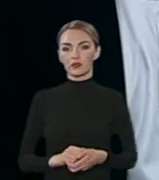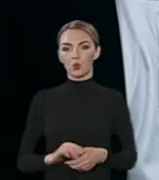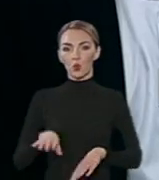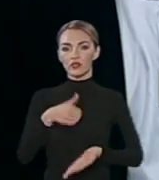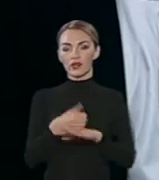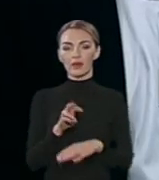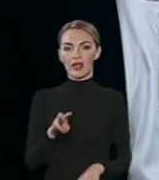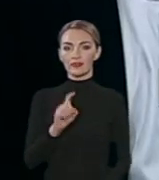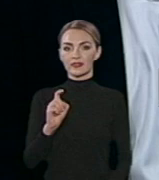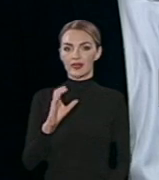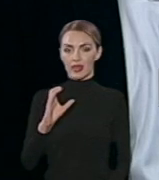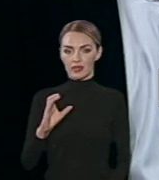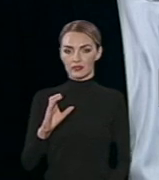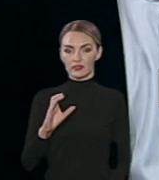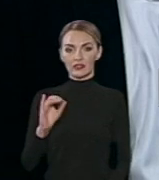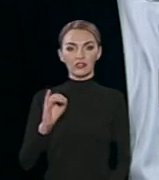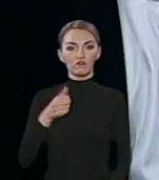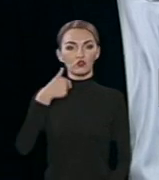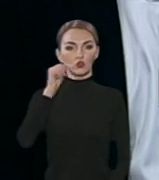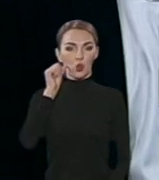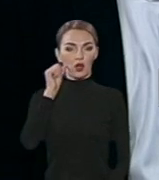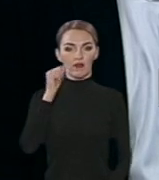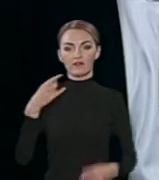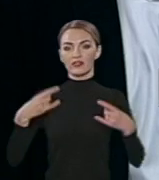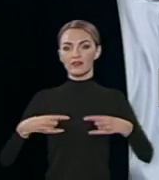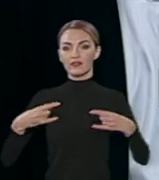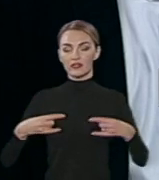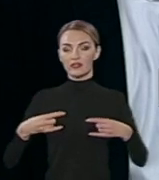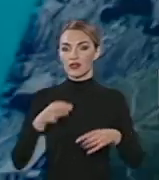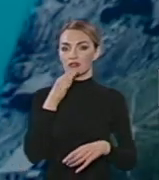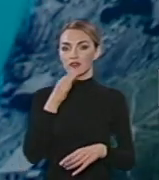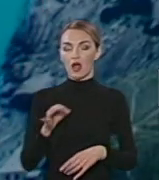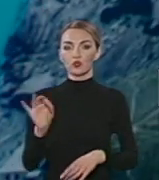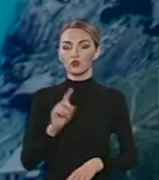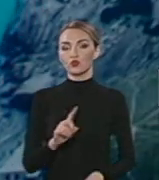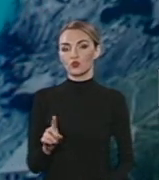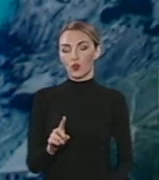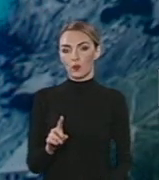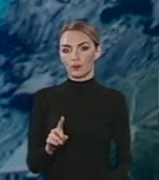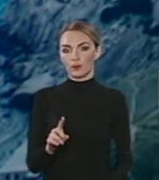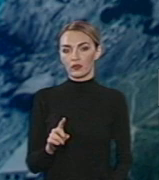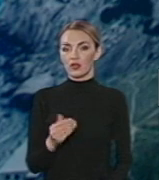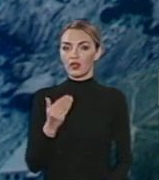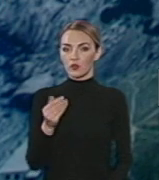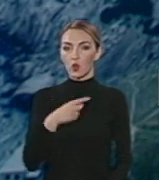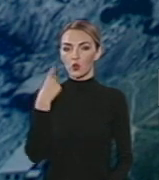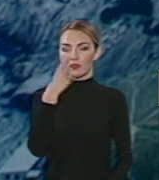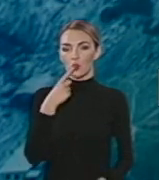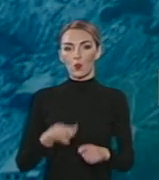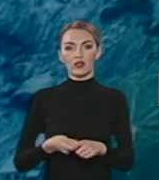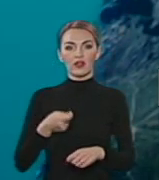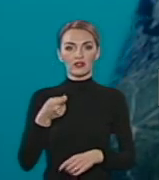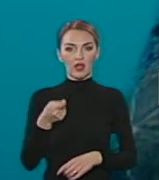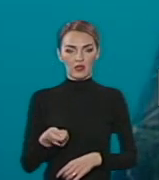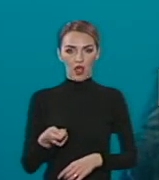очільниками МЗС українського, і вчора в ефірі одного з українських телеканалів ви сказали про те, що ви особисто подавали